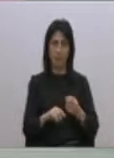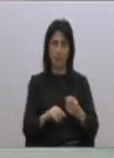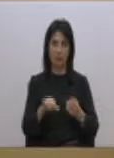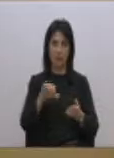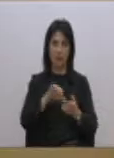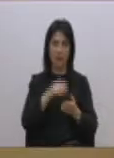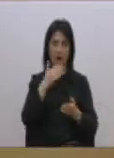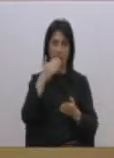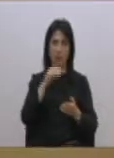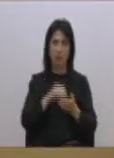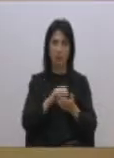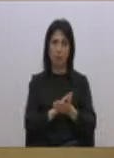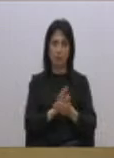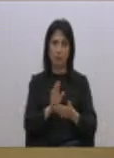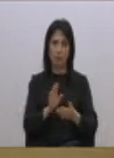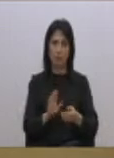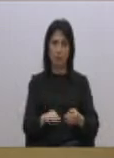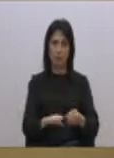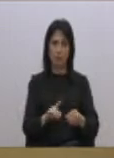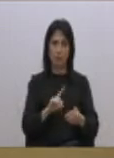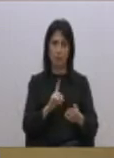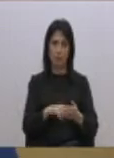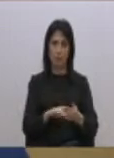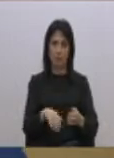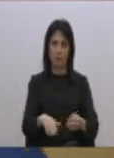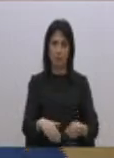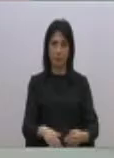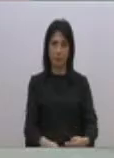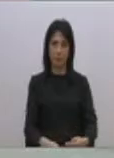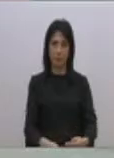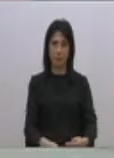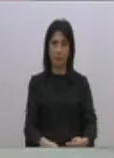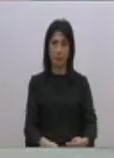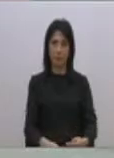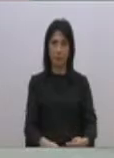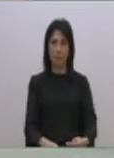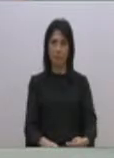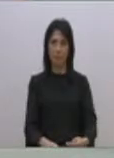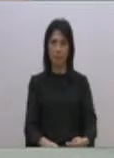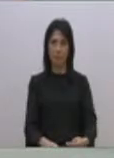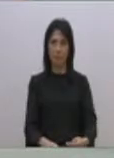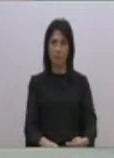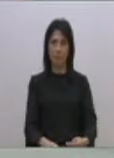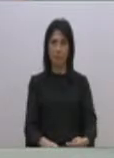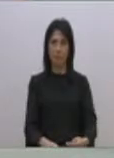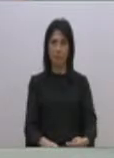10 aveți, e remi amitit. Da, da, da. Kitua arma, kitua subsa. Asta gândi.